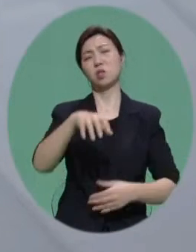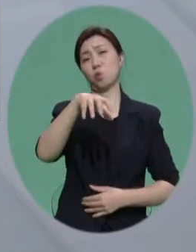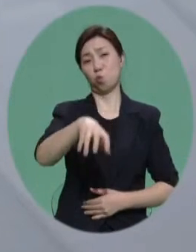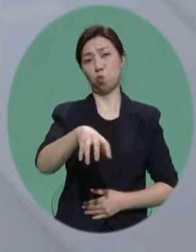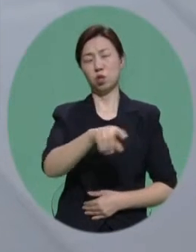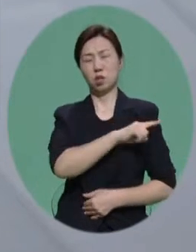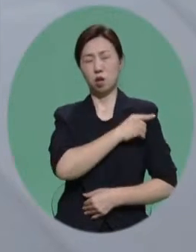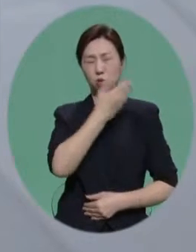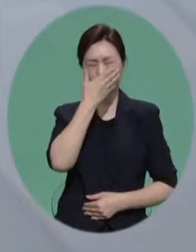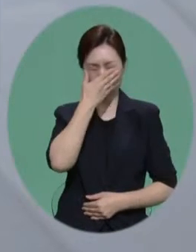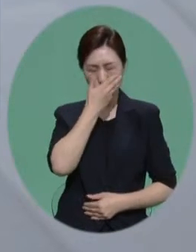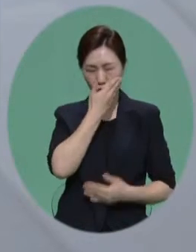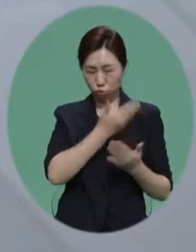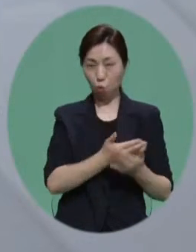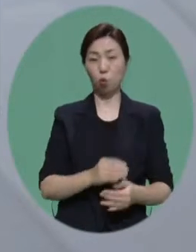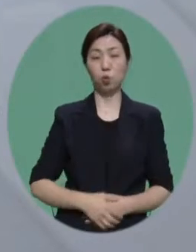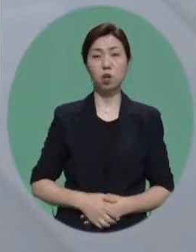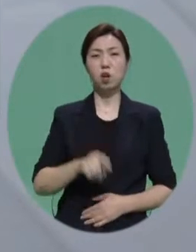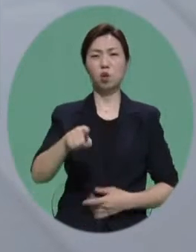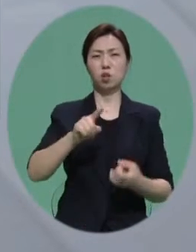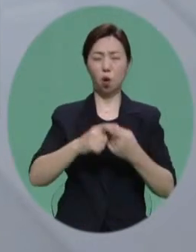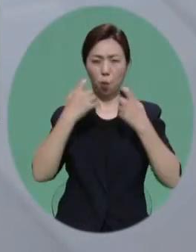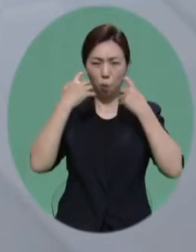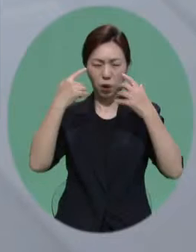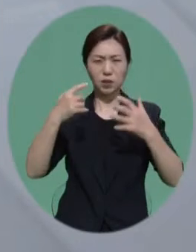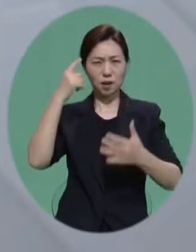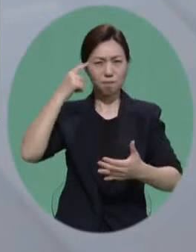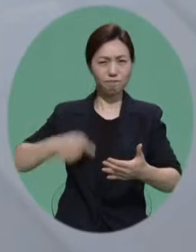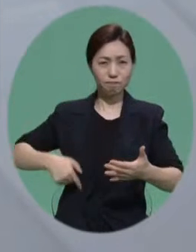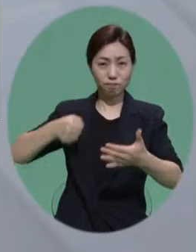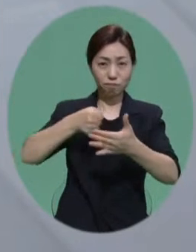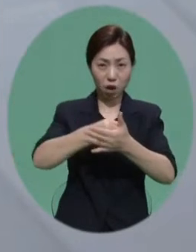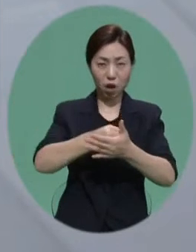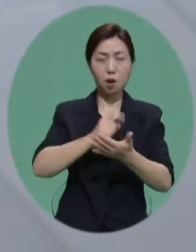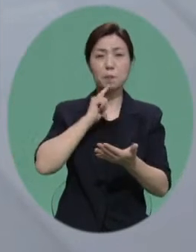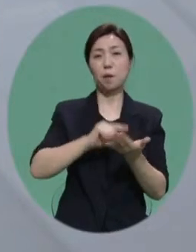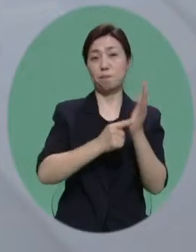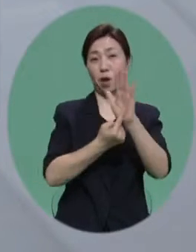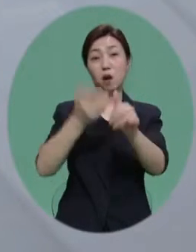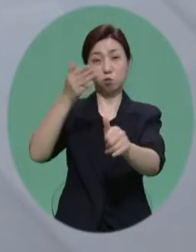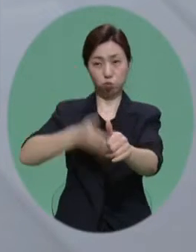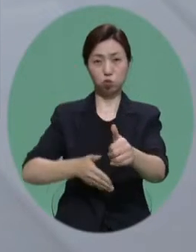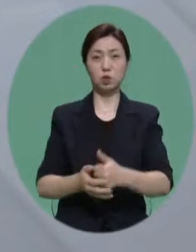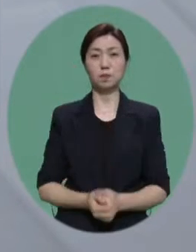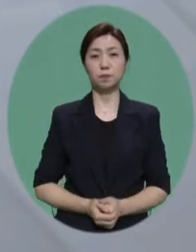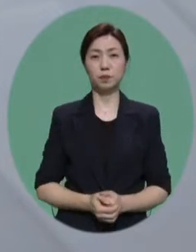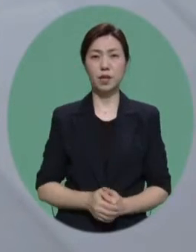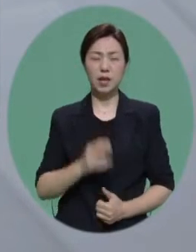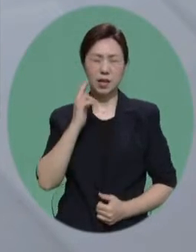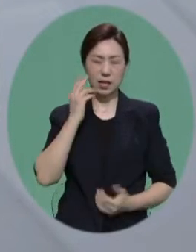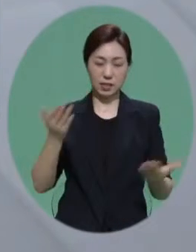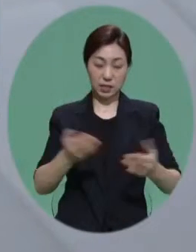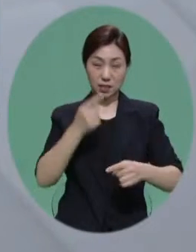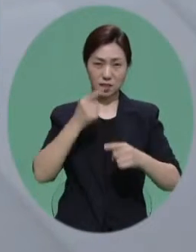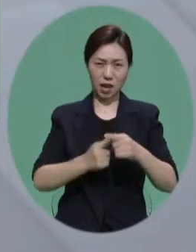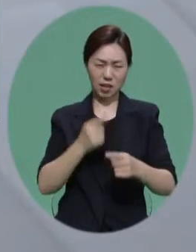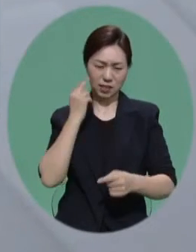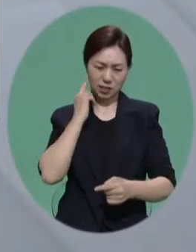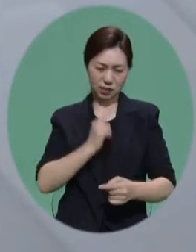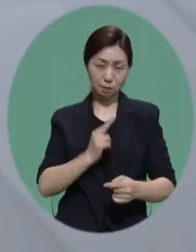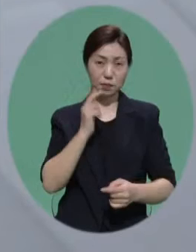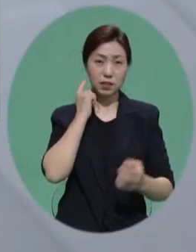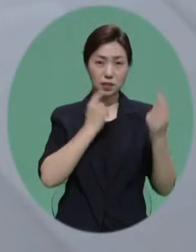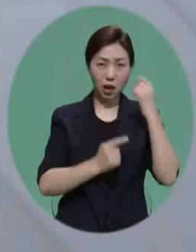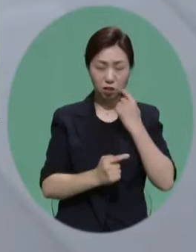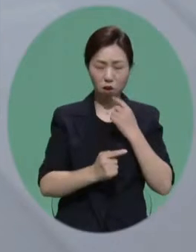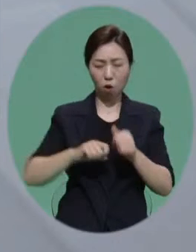않겠습니까 옹호하는 그 부분에 대해서 좀 확고한 의지를 밝혀주신 좋겠어요 확고한 의지를 가지고 인해 대기업 처벌법 문제를 포함해서 그동안의 민주당